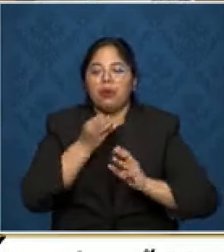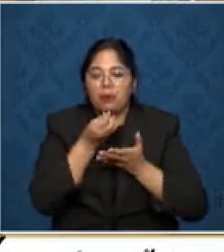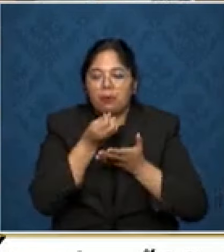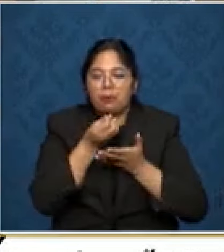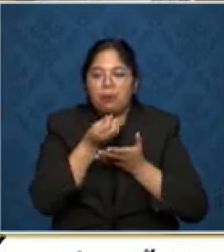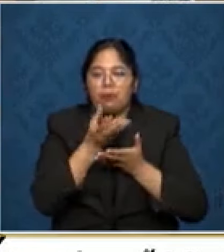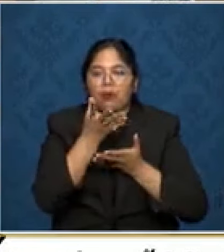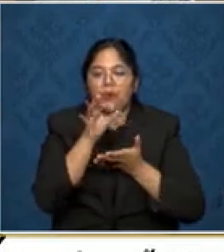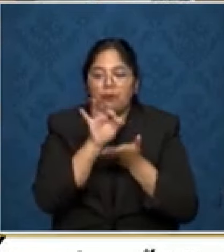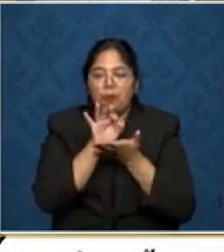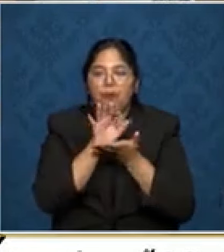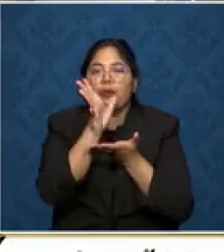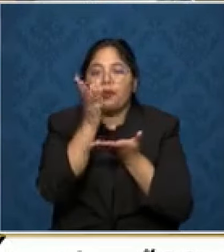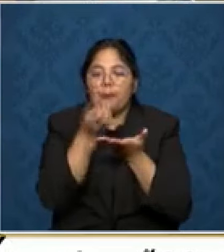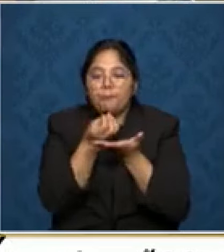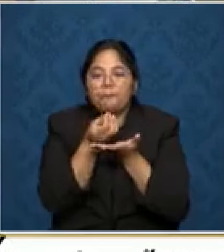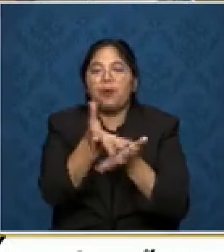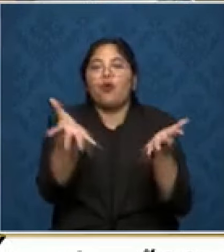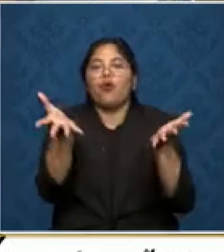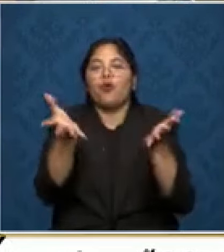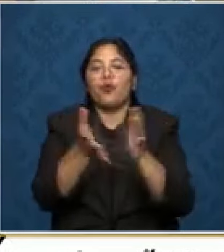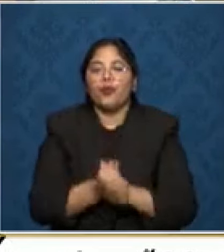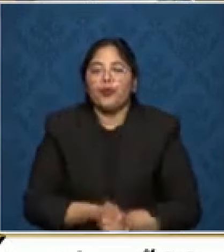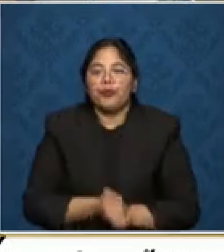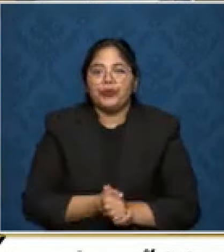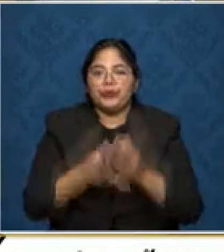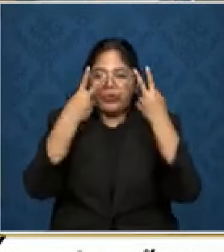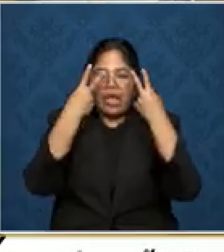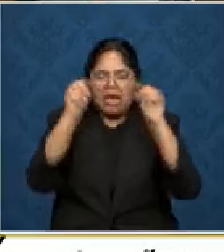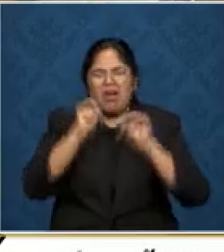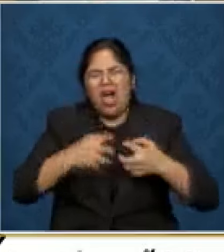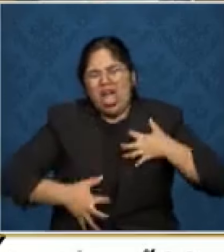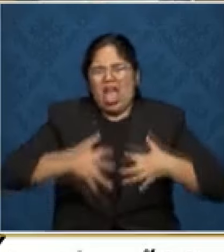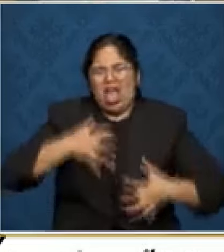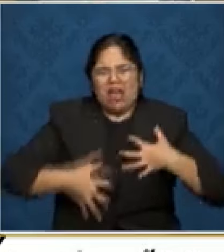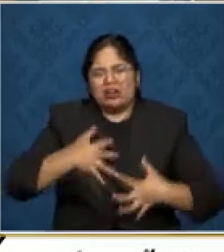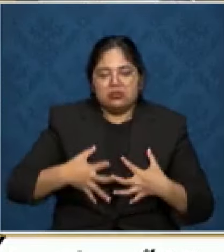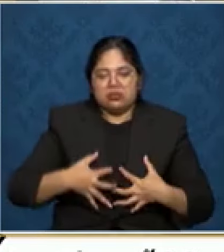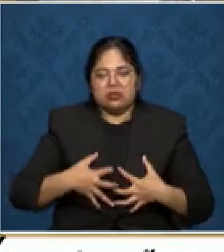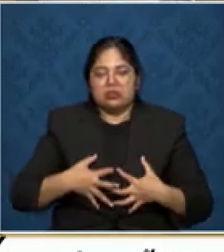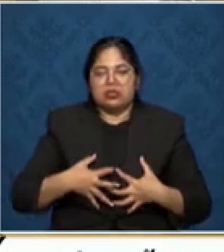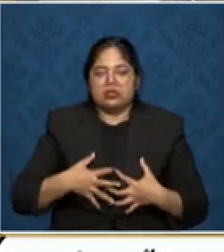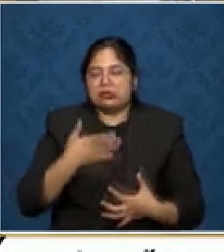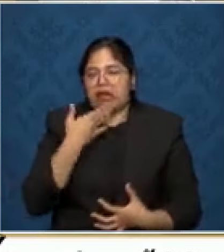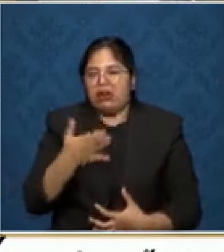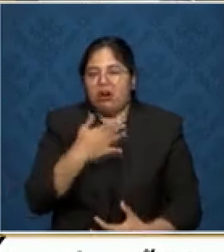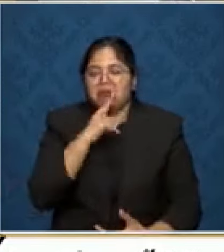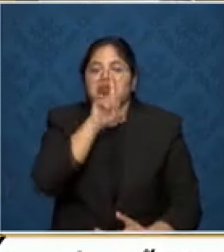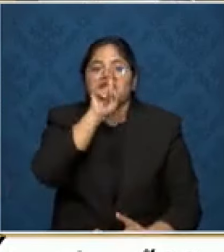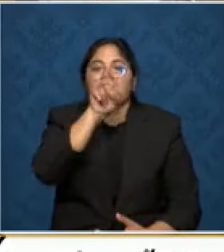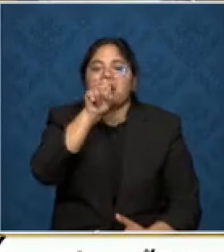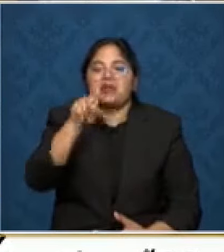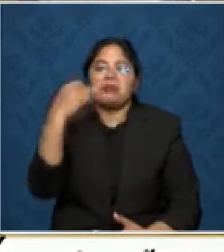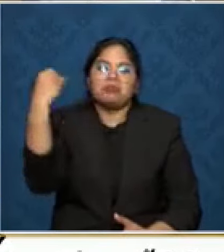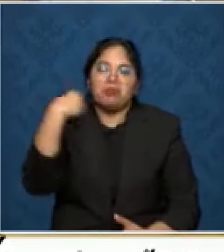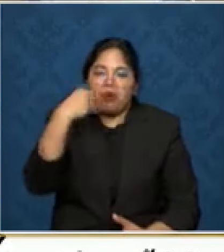หุ่นนายกรัฐมนตรีจึงหงุดหงิดทุกครั้งครับเกือบจะเรียกว่าทุกครั้งที่ถูกถามเรื่องนี้เพราะมัน